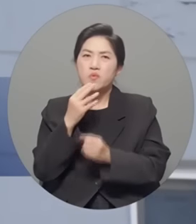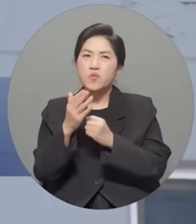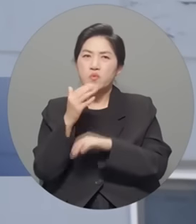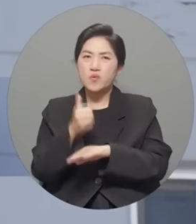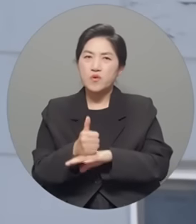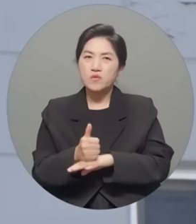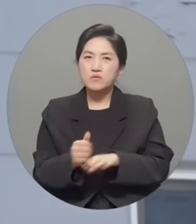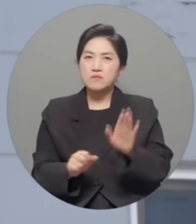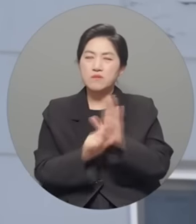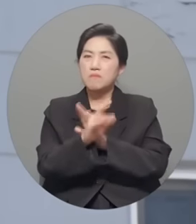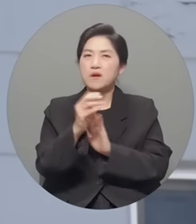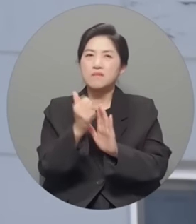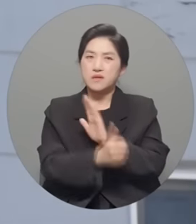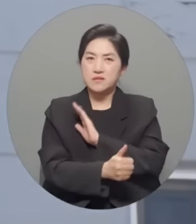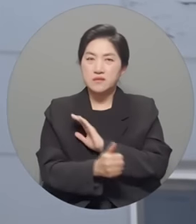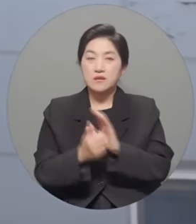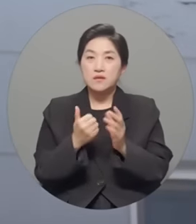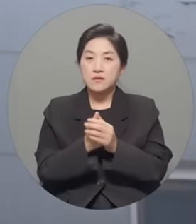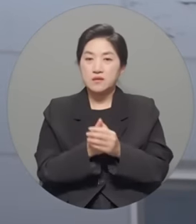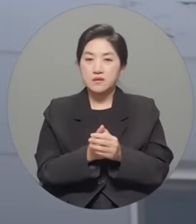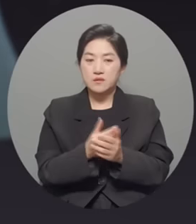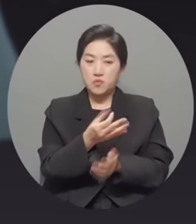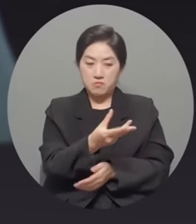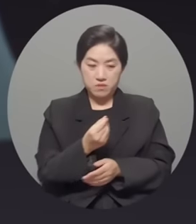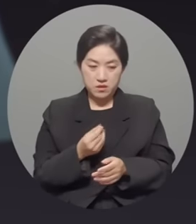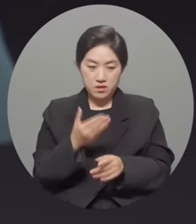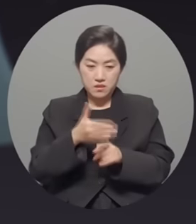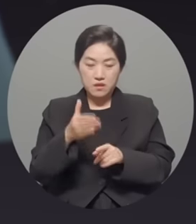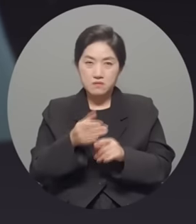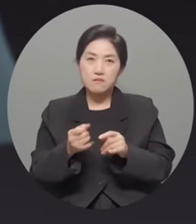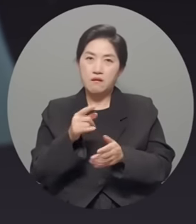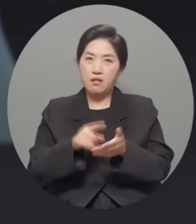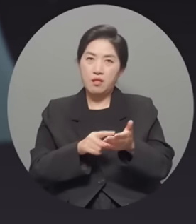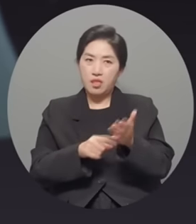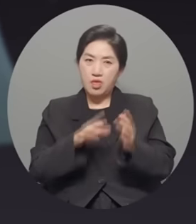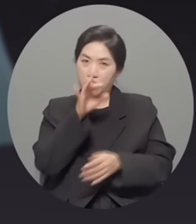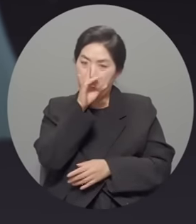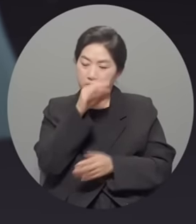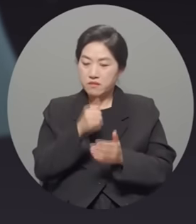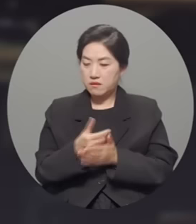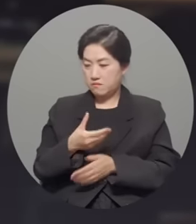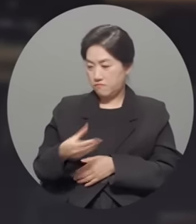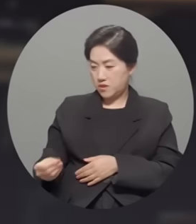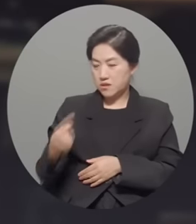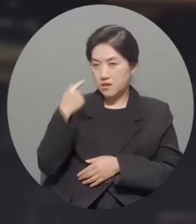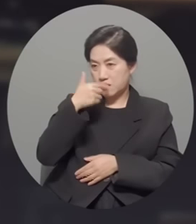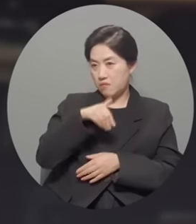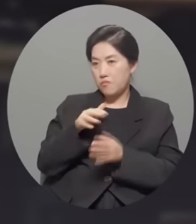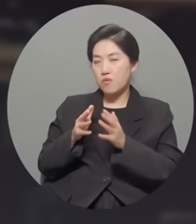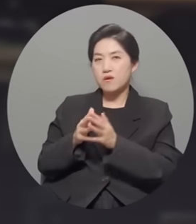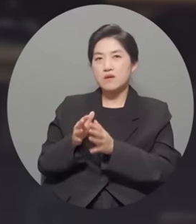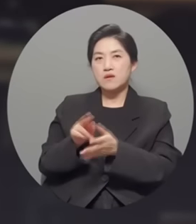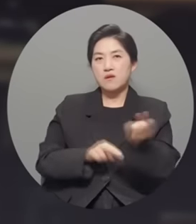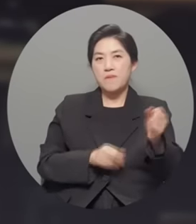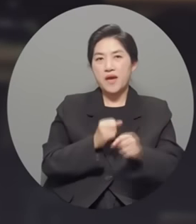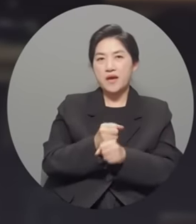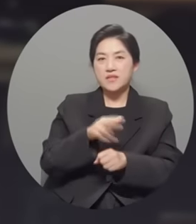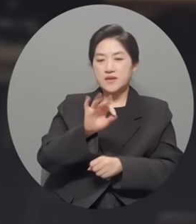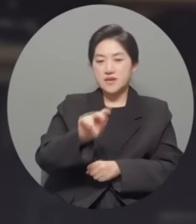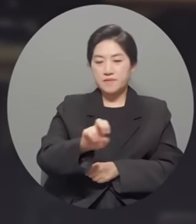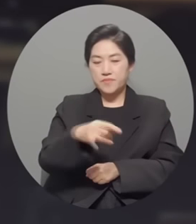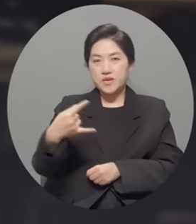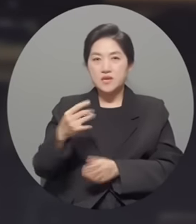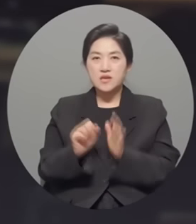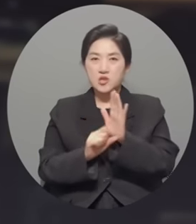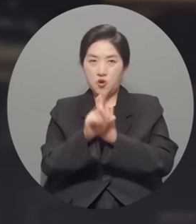들어가버린 거죠. 채무자가 대출금을 갚지 않을 경우 채권자가 담보부동산을 경매에 넘기는 임의경매는 지난해